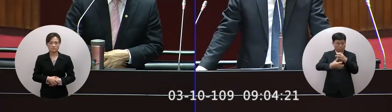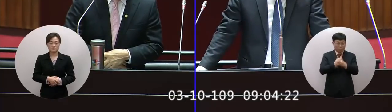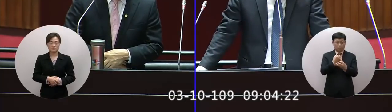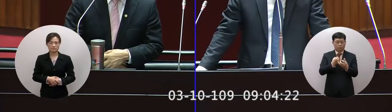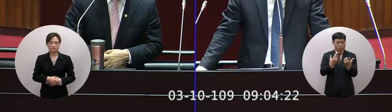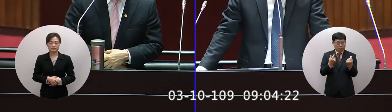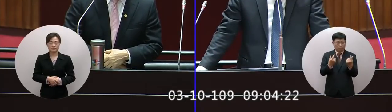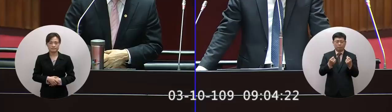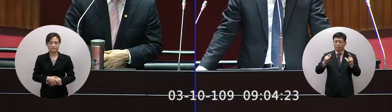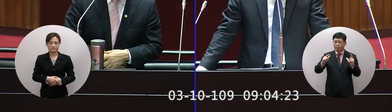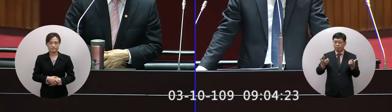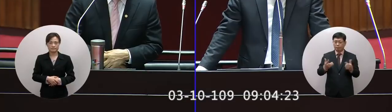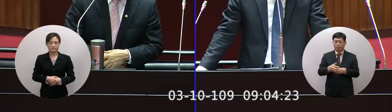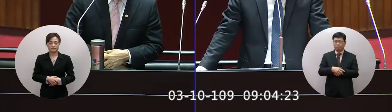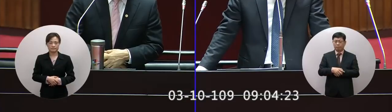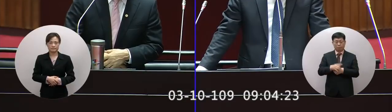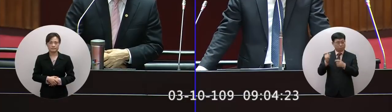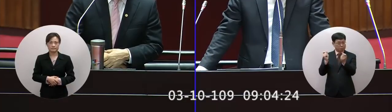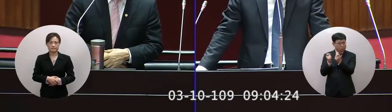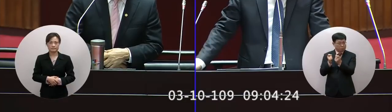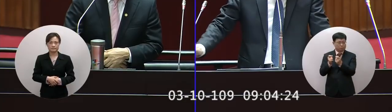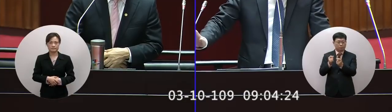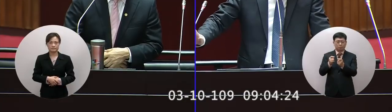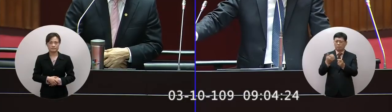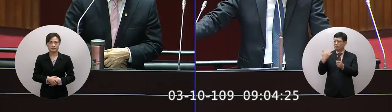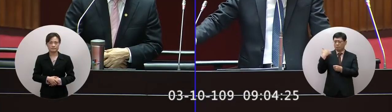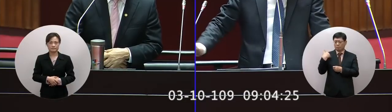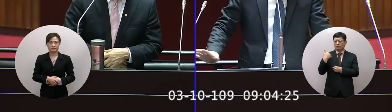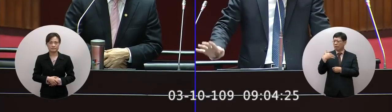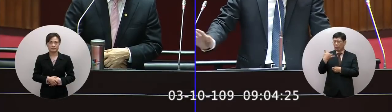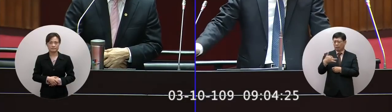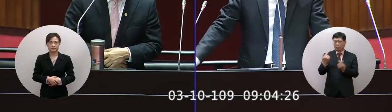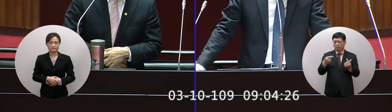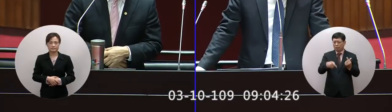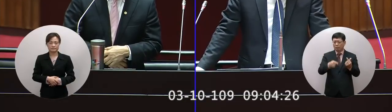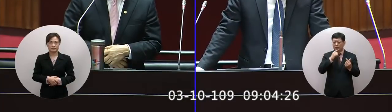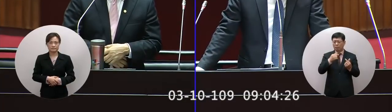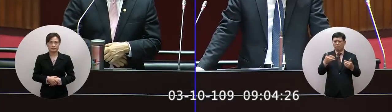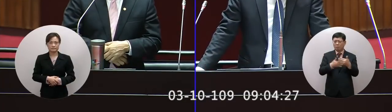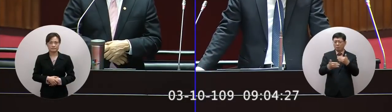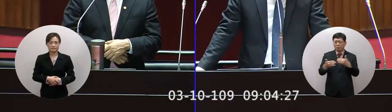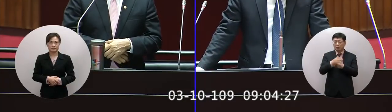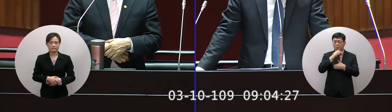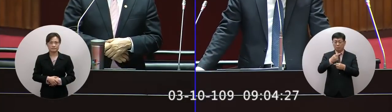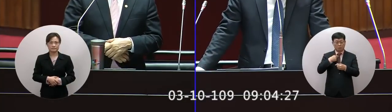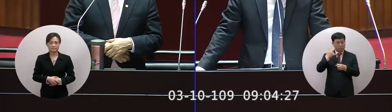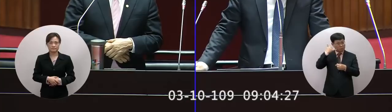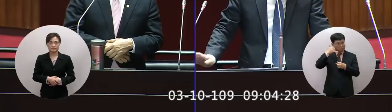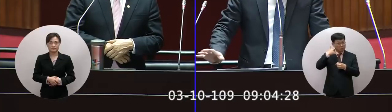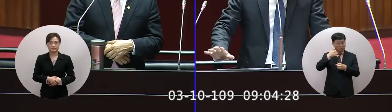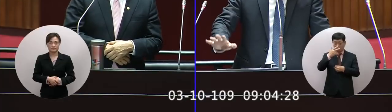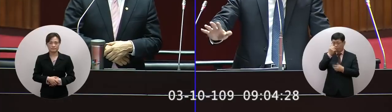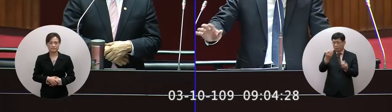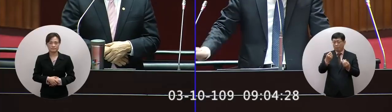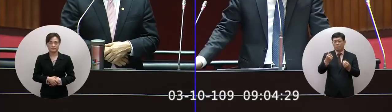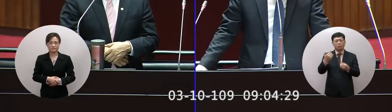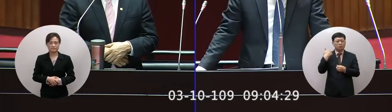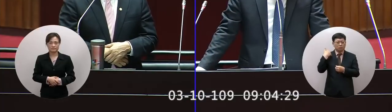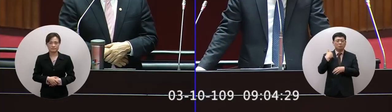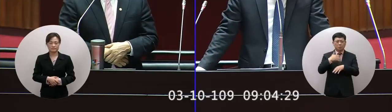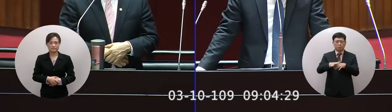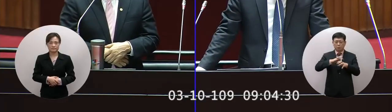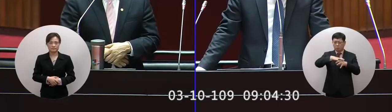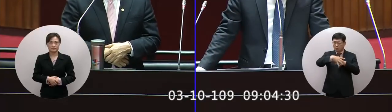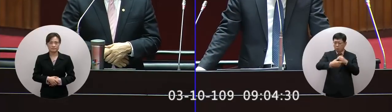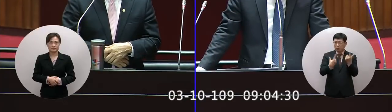界。大概啊，近年来了，过去当然还没有交通通讯那么发达的时候，或许有这种